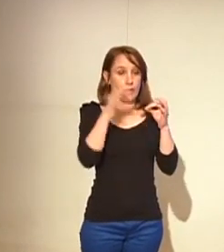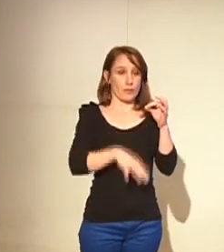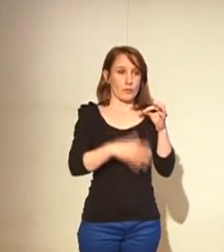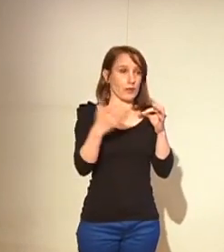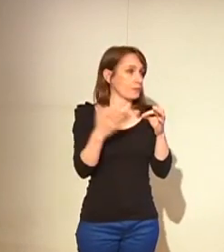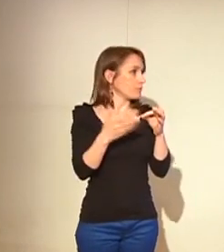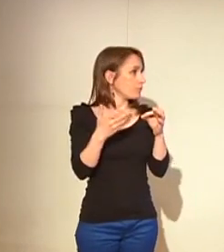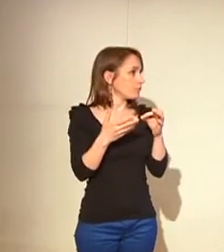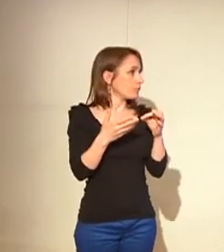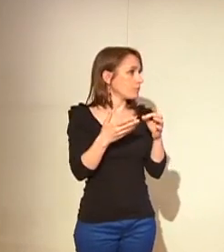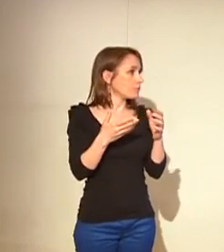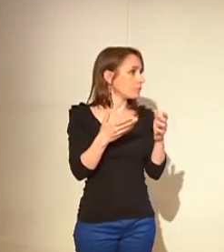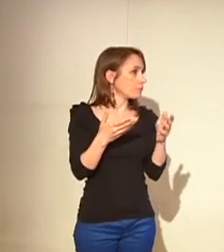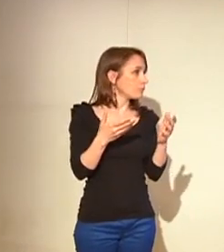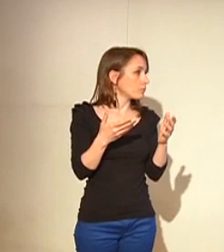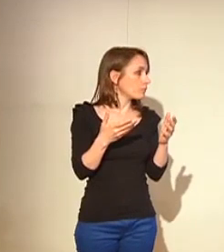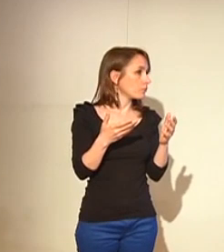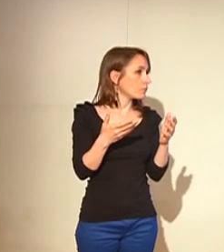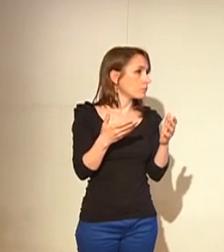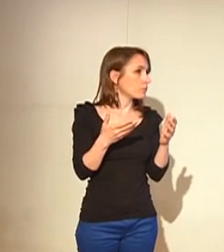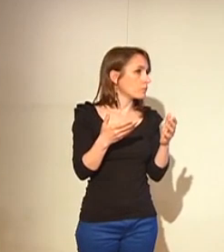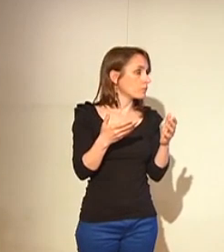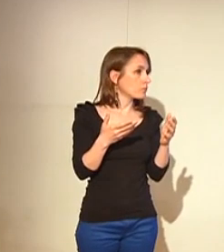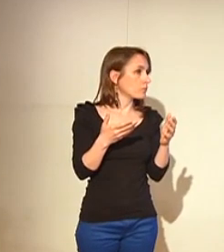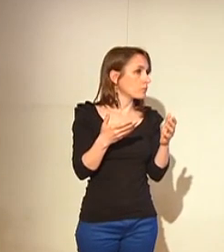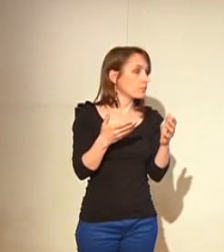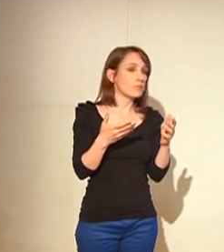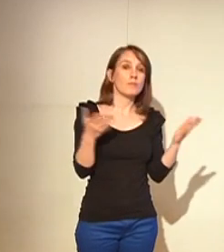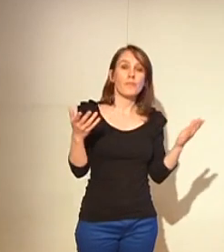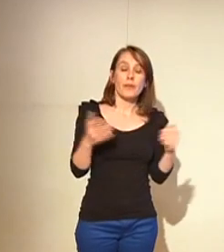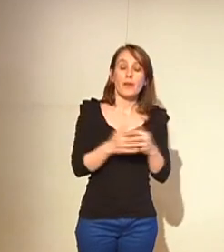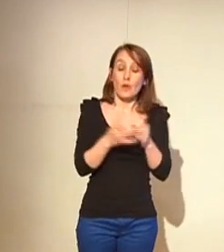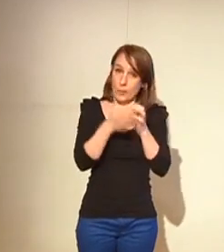bon un petit souci